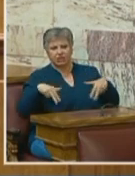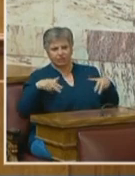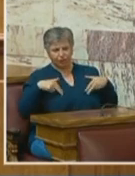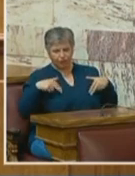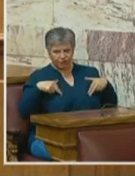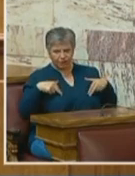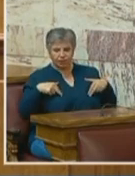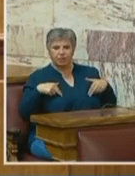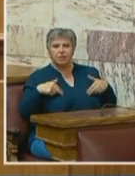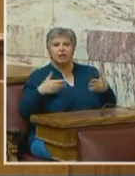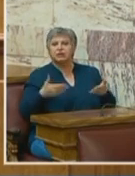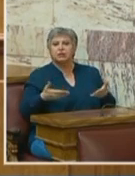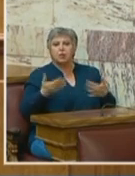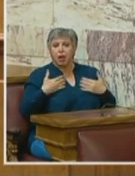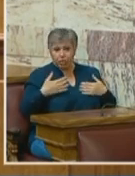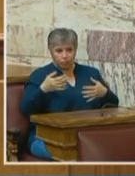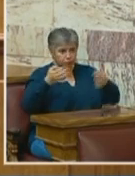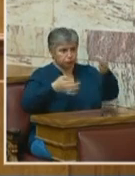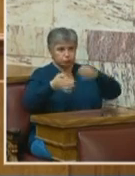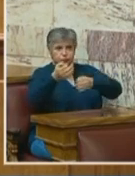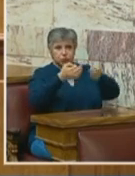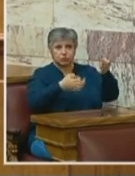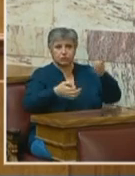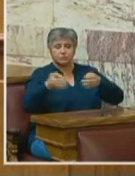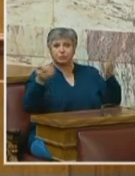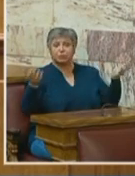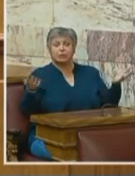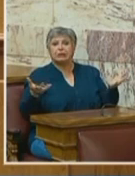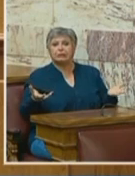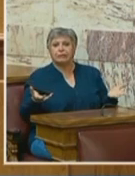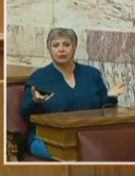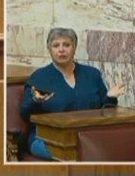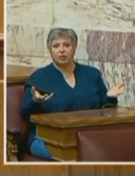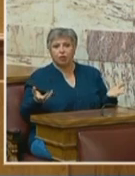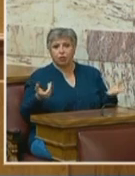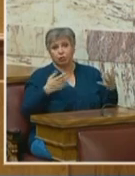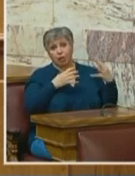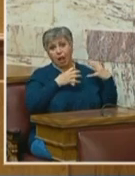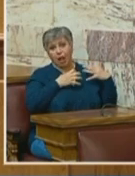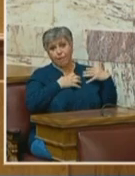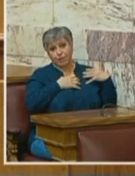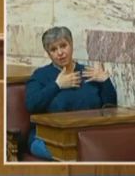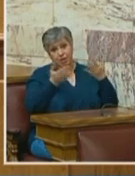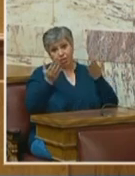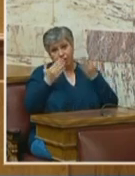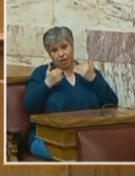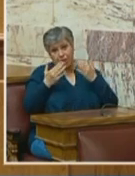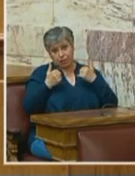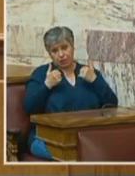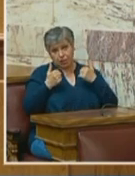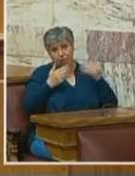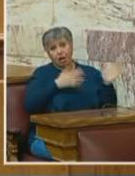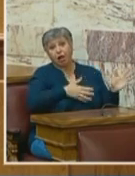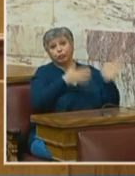μας πείτε όλοι σας, ότι δεν έχει αρμοδιότητα η Βουλή και ότι αρμοδιότητα έχει η δικαιοσύνη. Αλλά σας